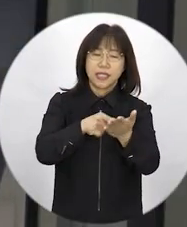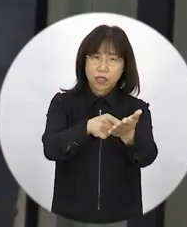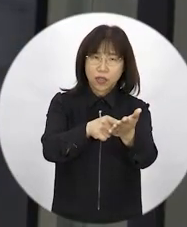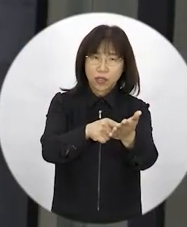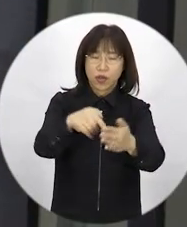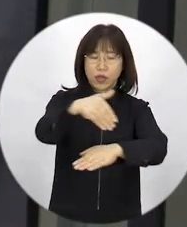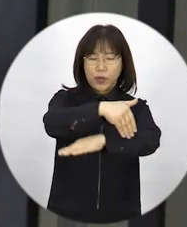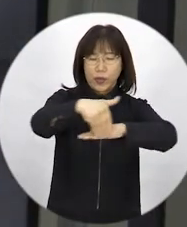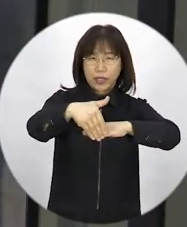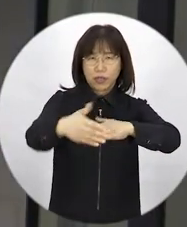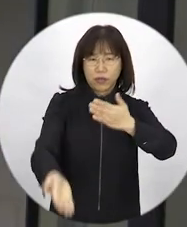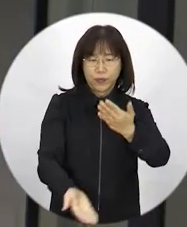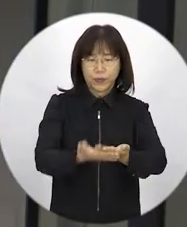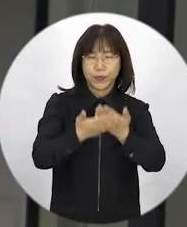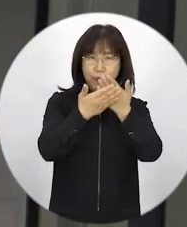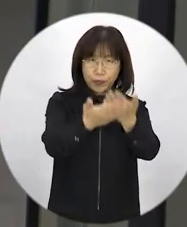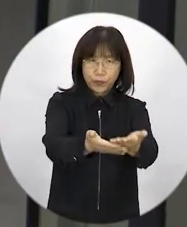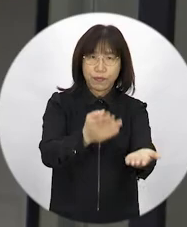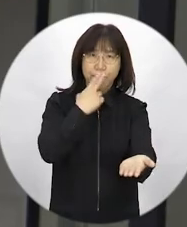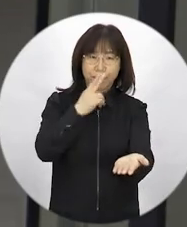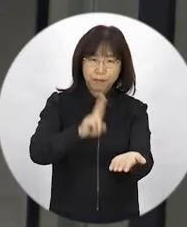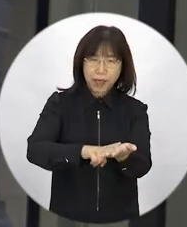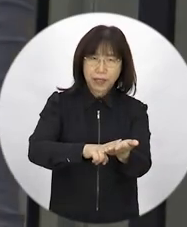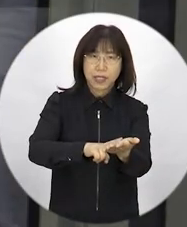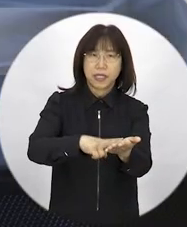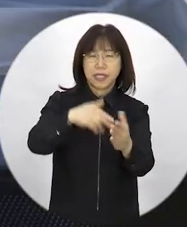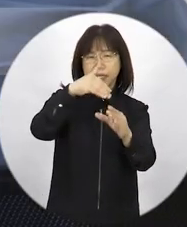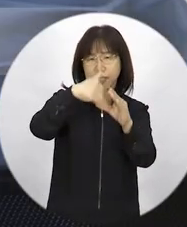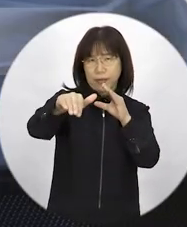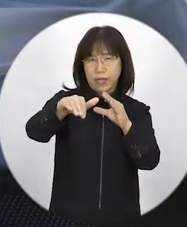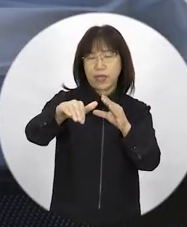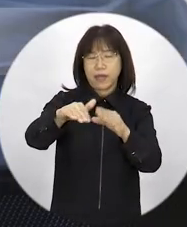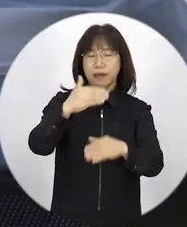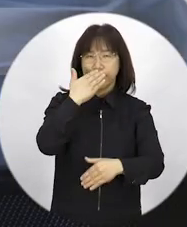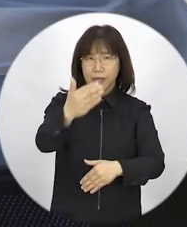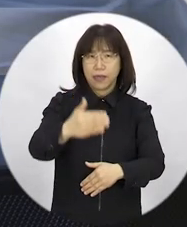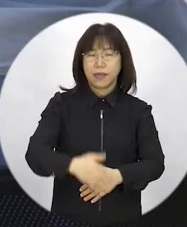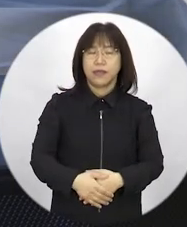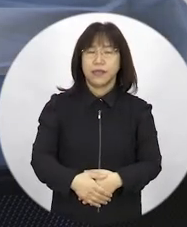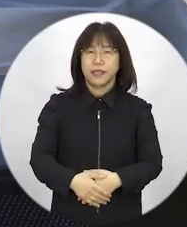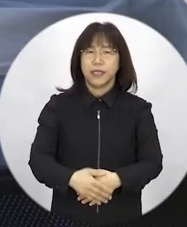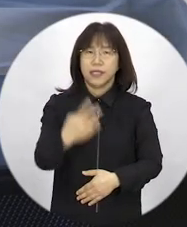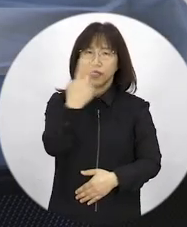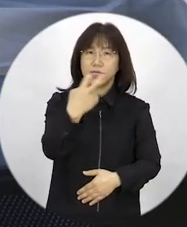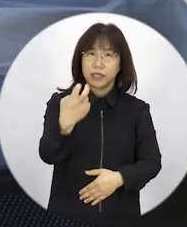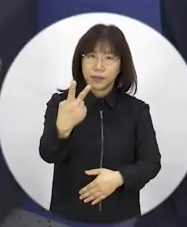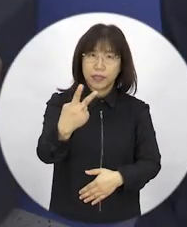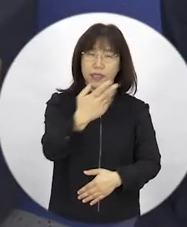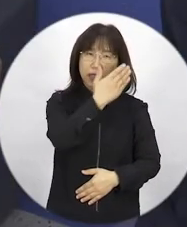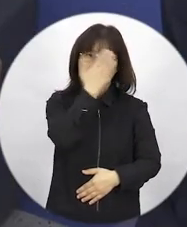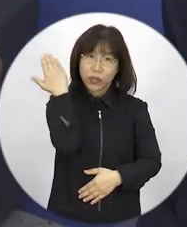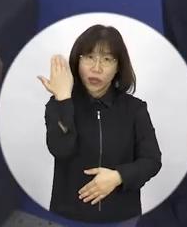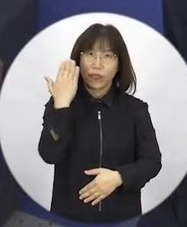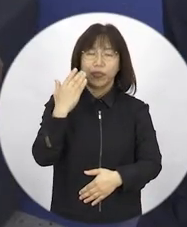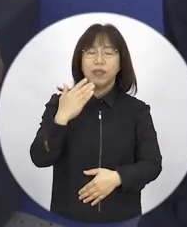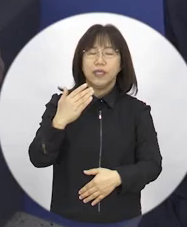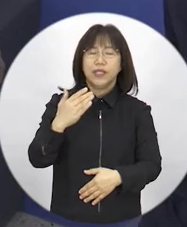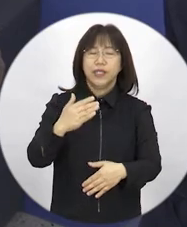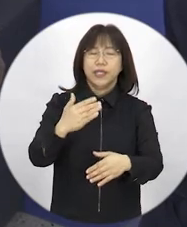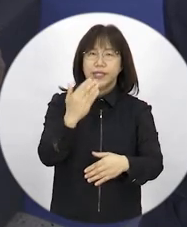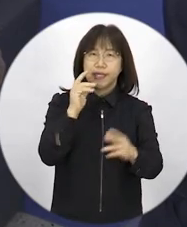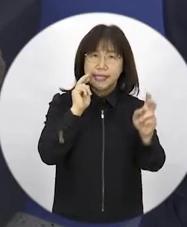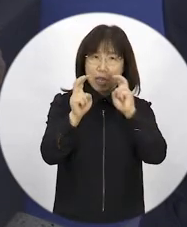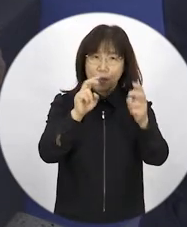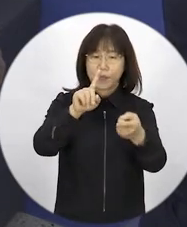6일까지 신청서와 사업계획서 등을 작성해 우편 또는 이메일로 신청하면 됩니다. 2022년 청년